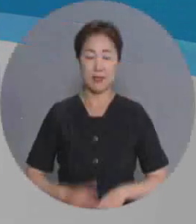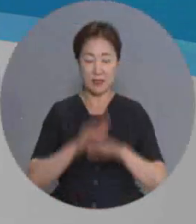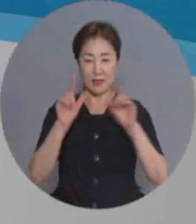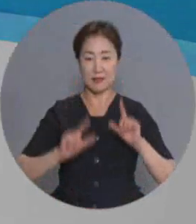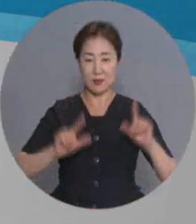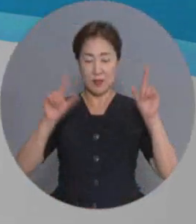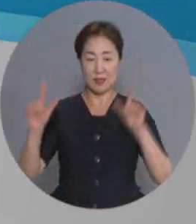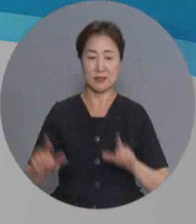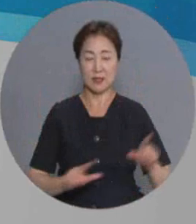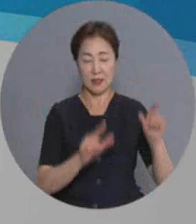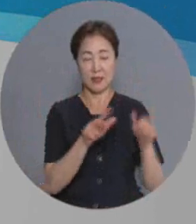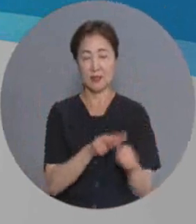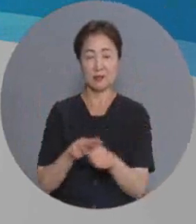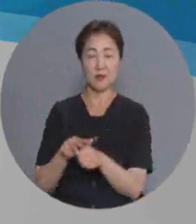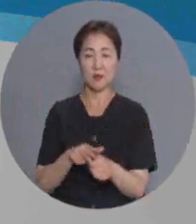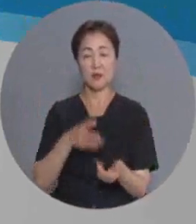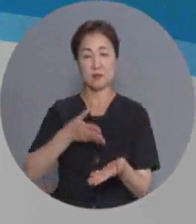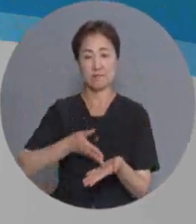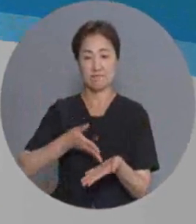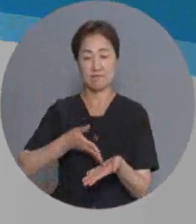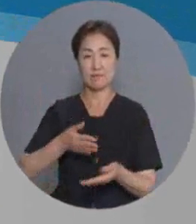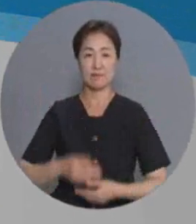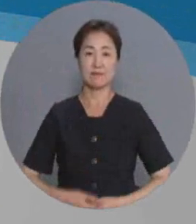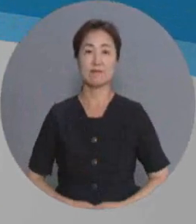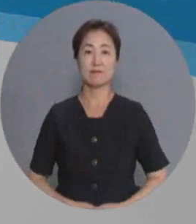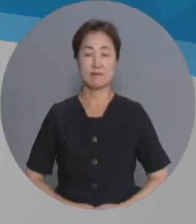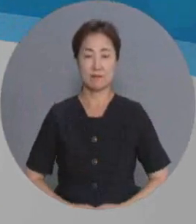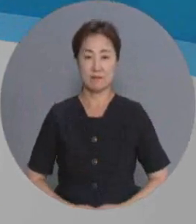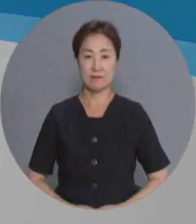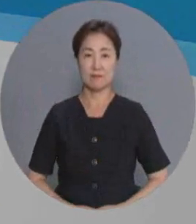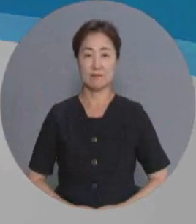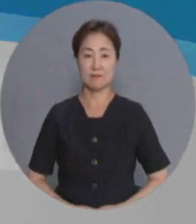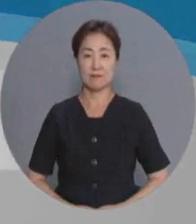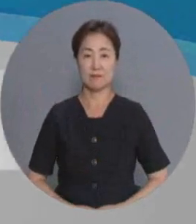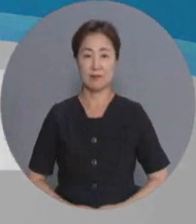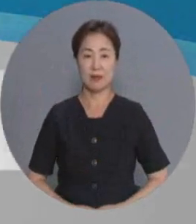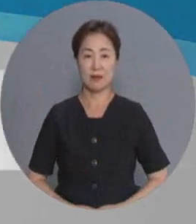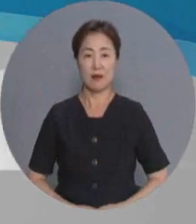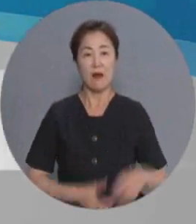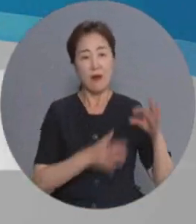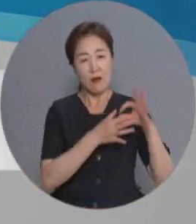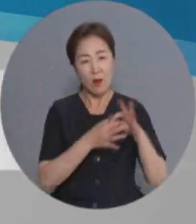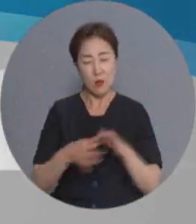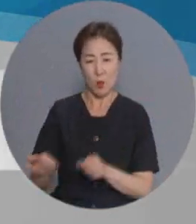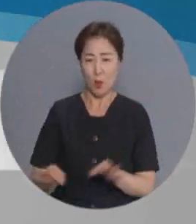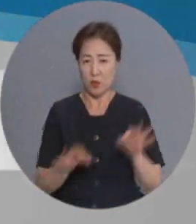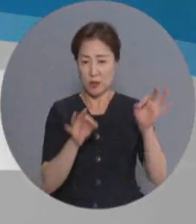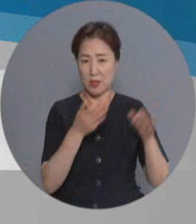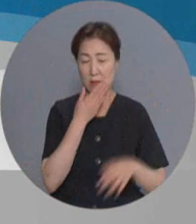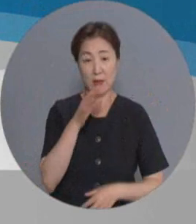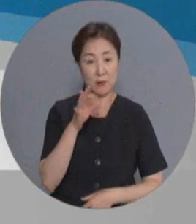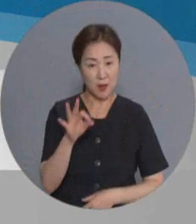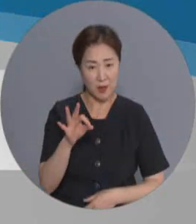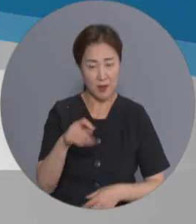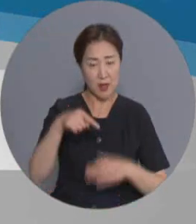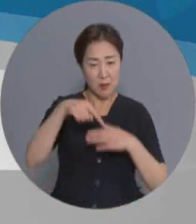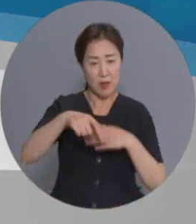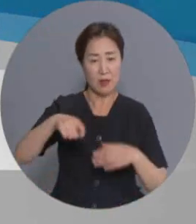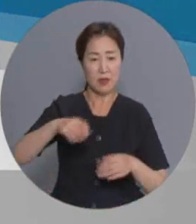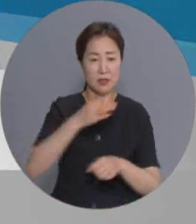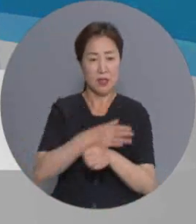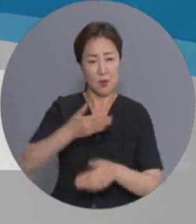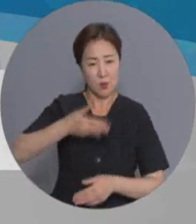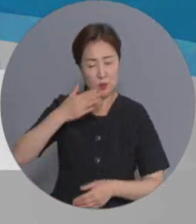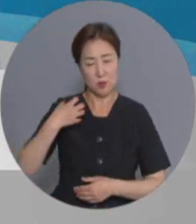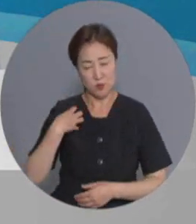날씨와 생활 정보 정리해 드리는 생활 포커스입니다 끊임없이 오르는 외식 물가의 외식비 부담이 커지고